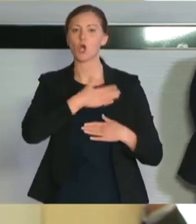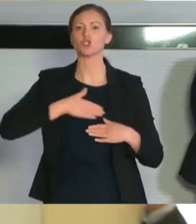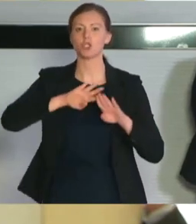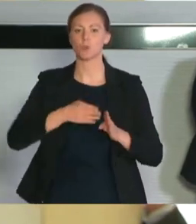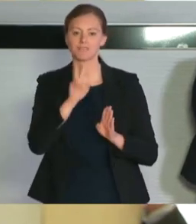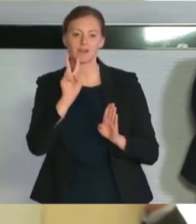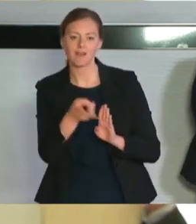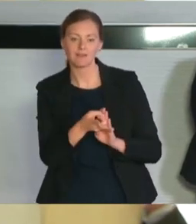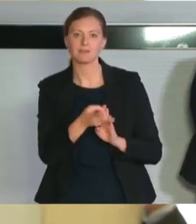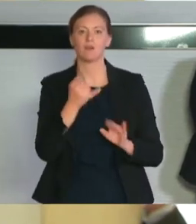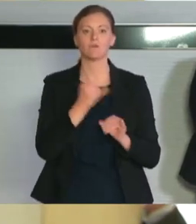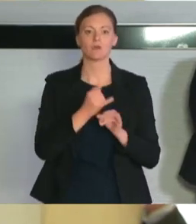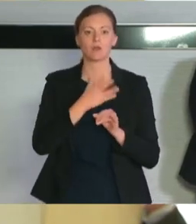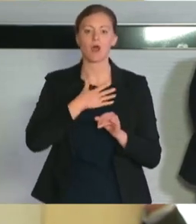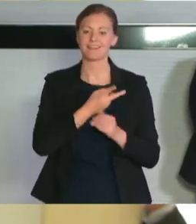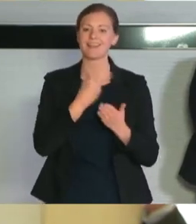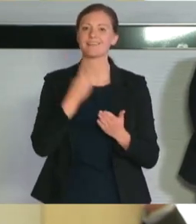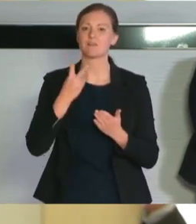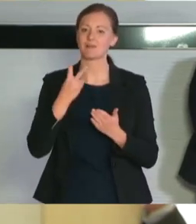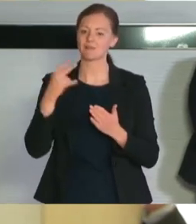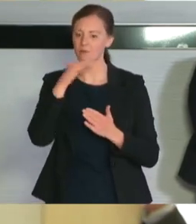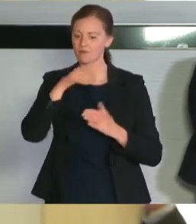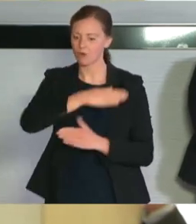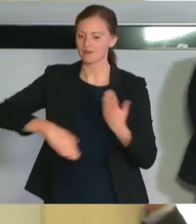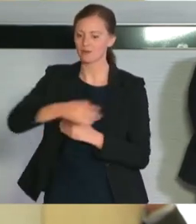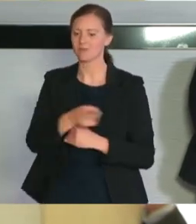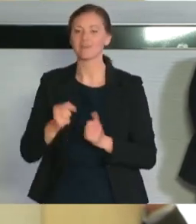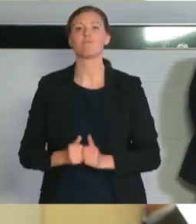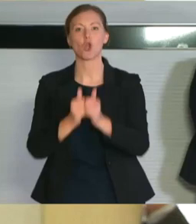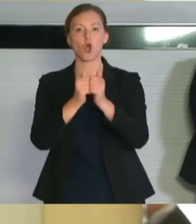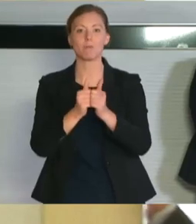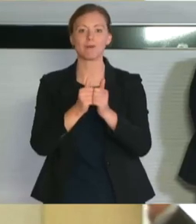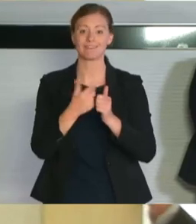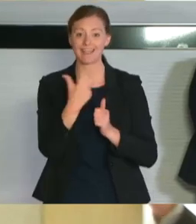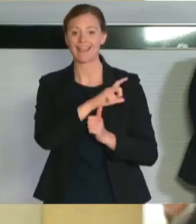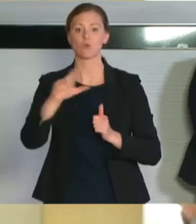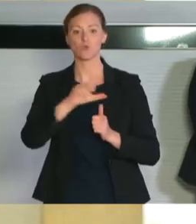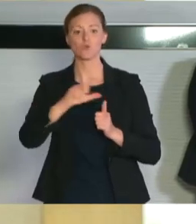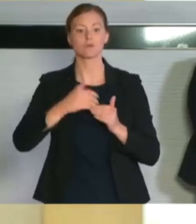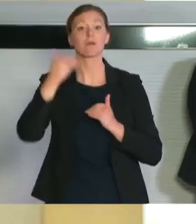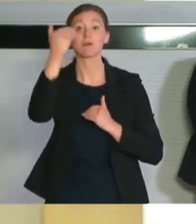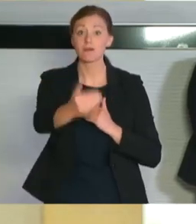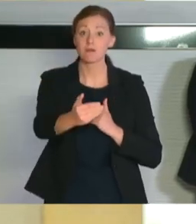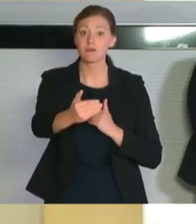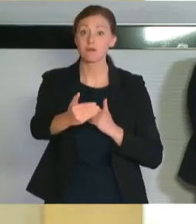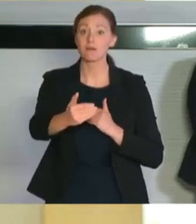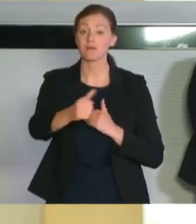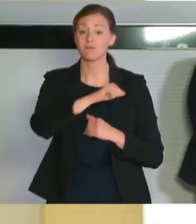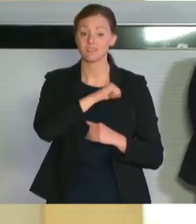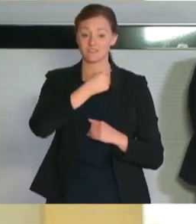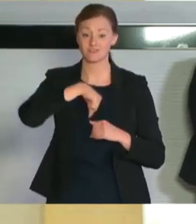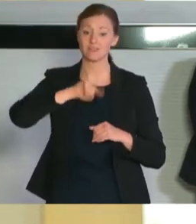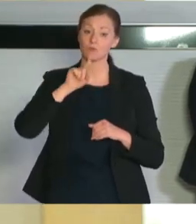disse tiltakene vil ha legitimitet i befolkningen og bli fulgt opp av befolkningen i hele tre uker til, da, hvis vi nå ser at vi er inne i en